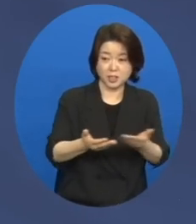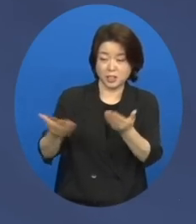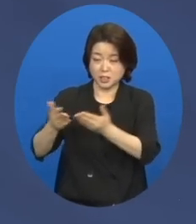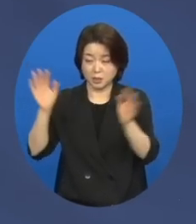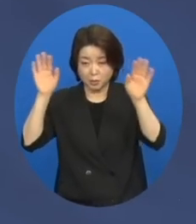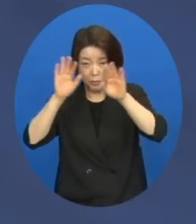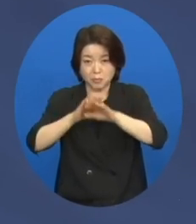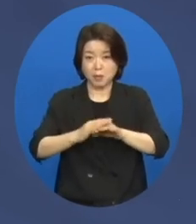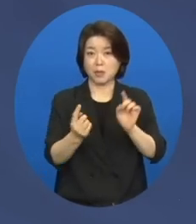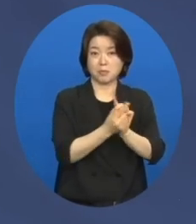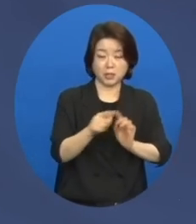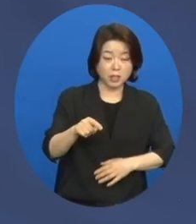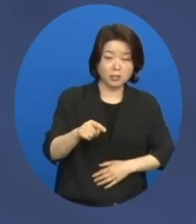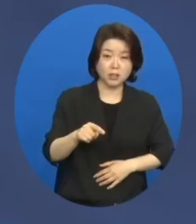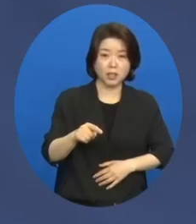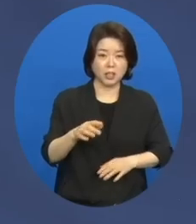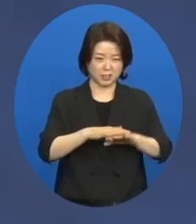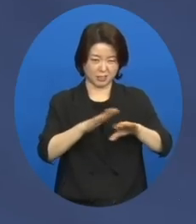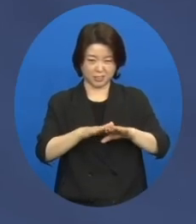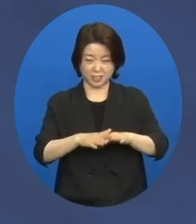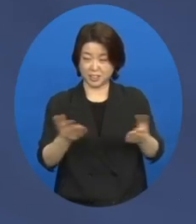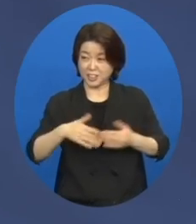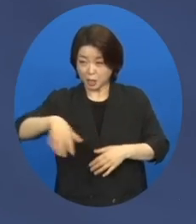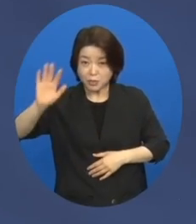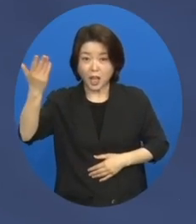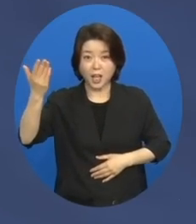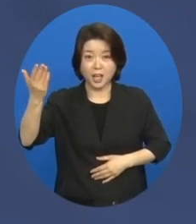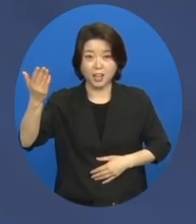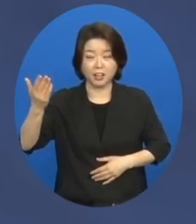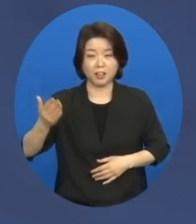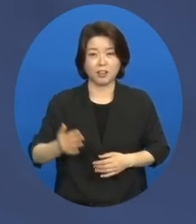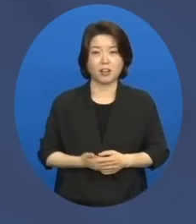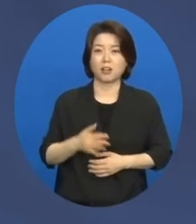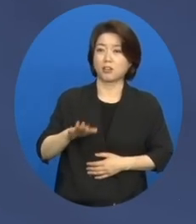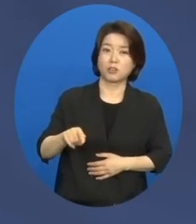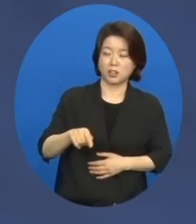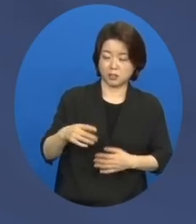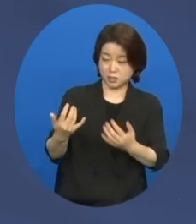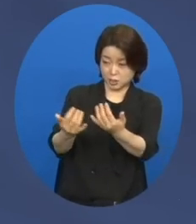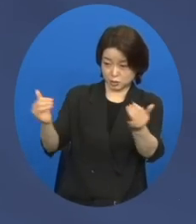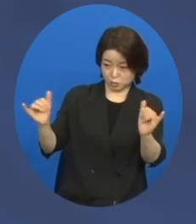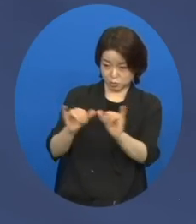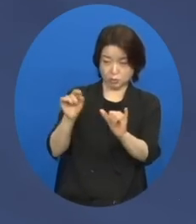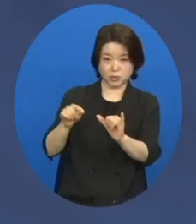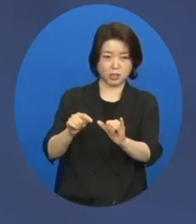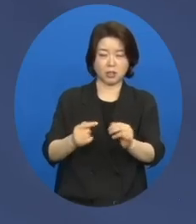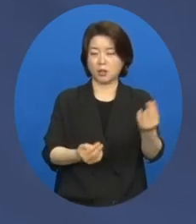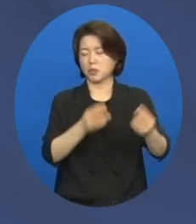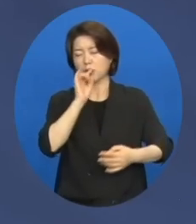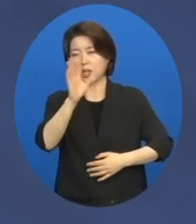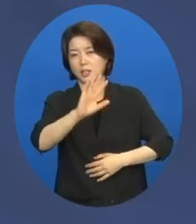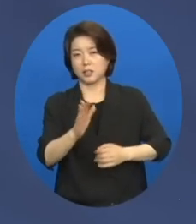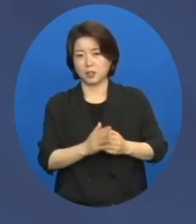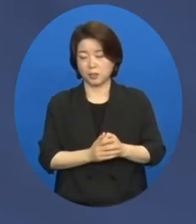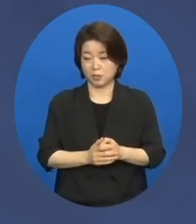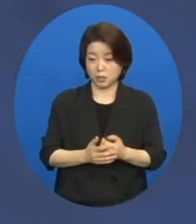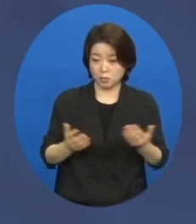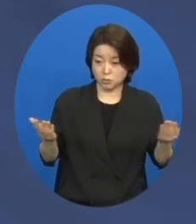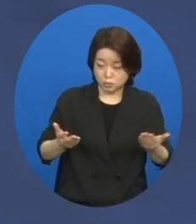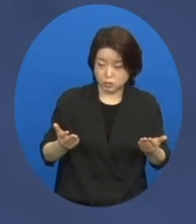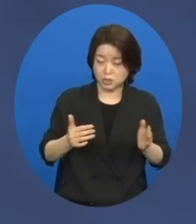만나니까 골치 아프면 얼른 빨리 출근하면 되잖아요. 근데 이건 이거하고 비교할 수 없어요. 우리는 출퇴근이